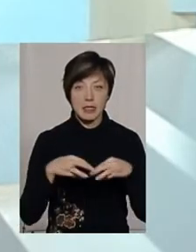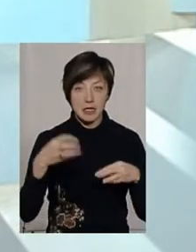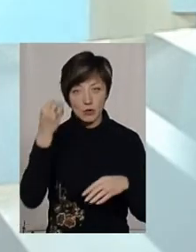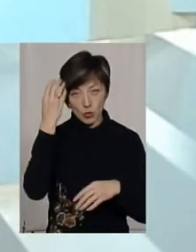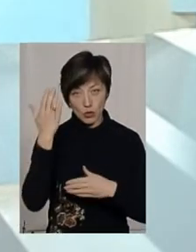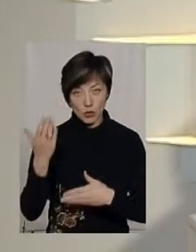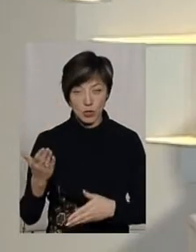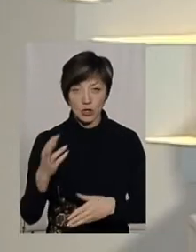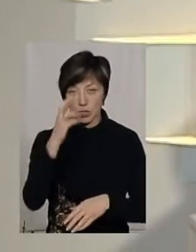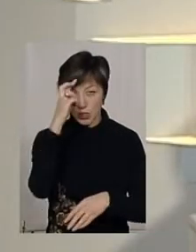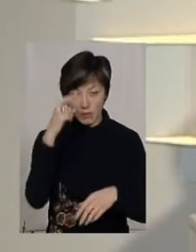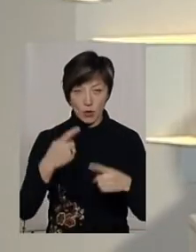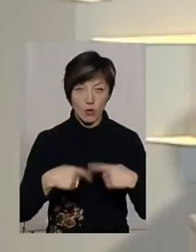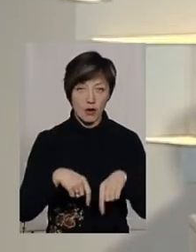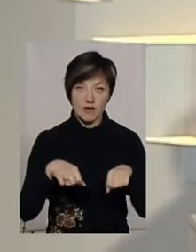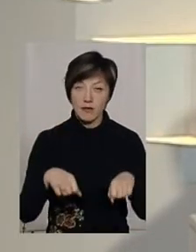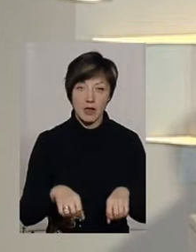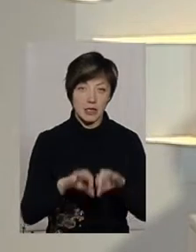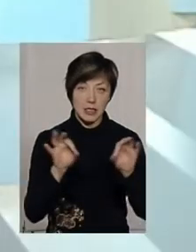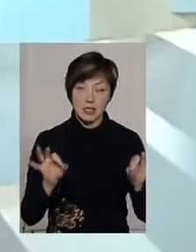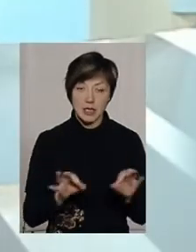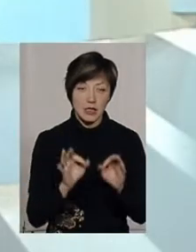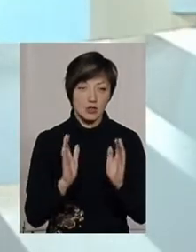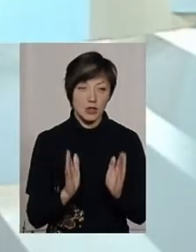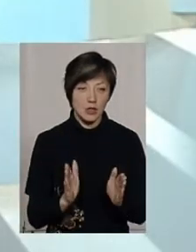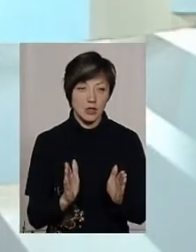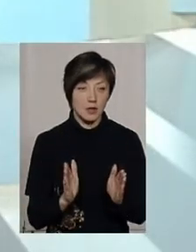Міністерстві культури. Державні органи влади ніяким чином. Да. А тільки